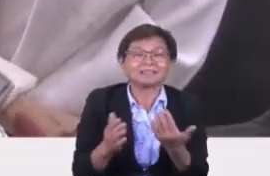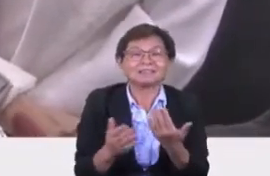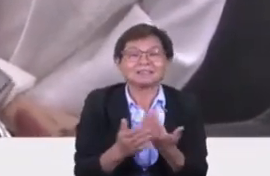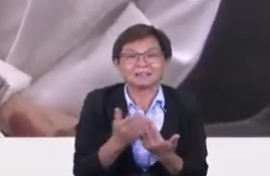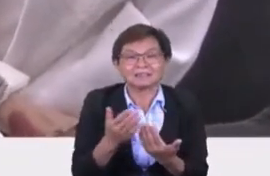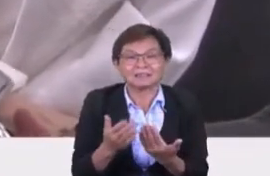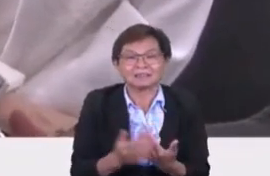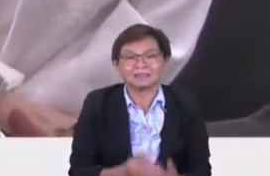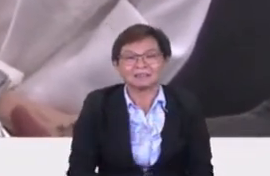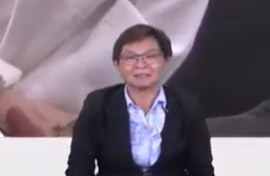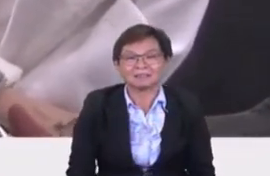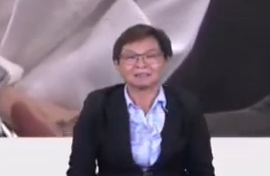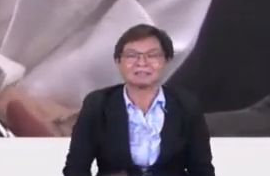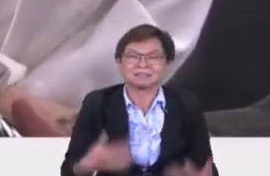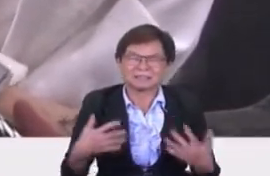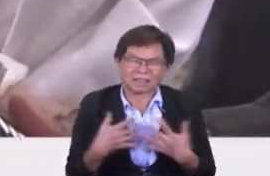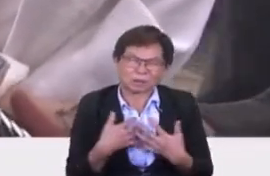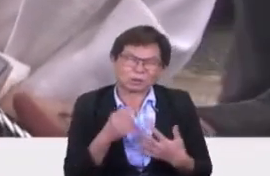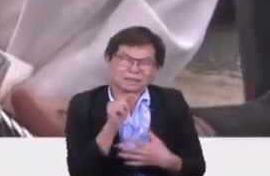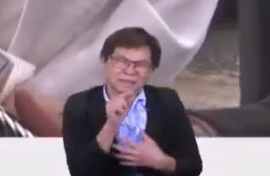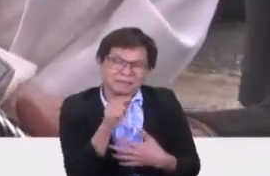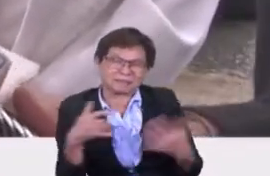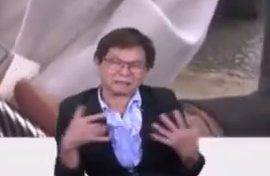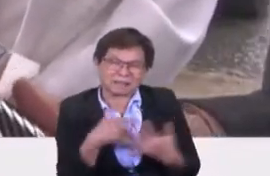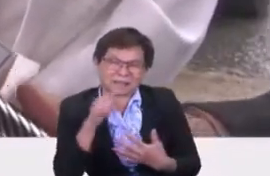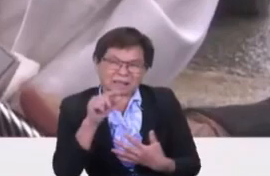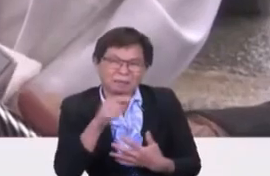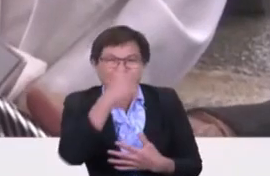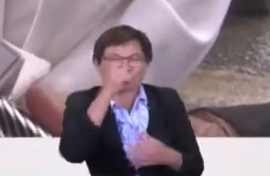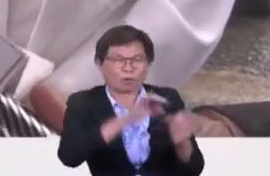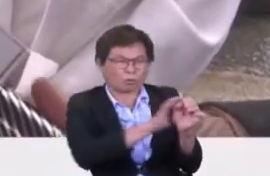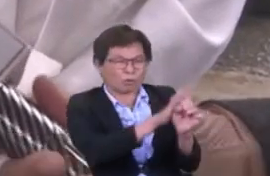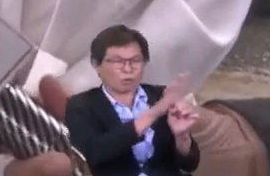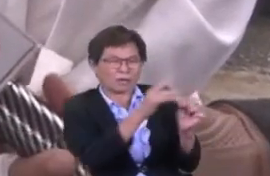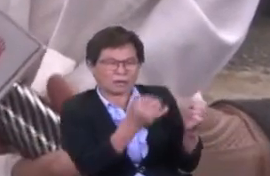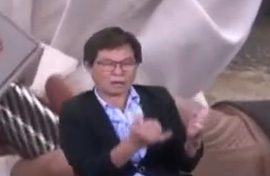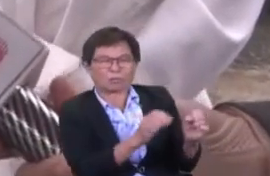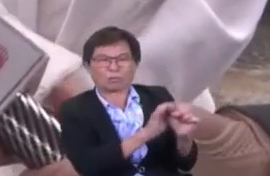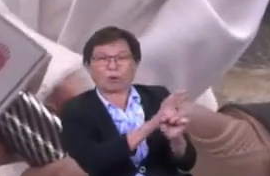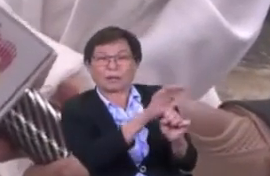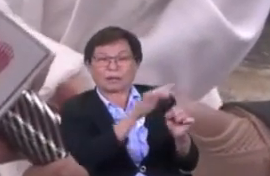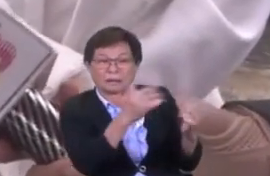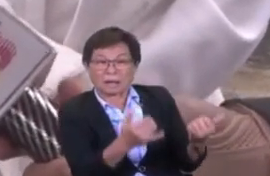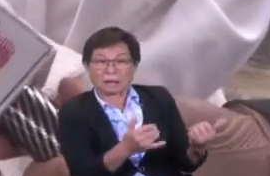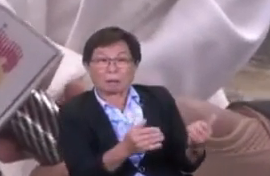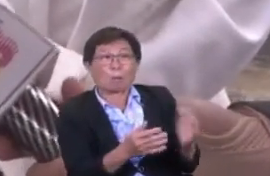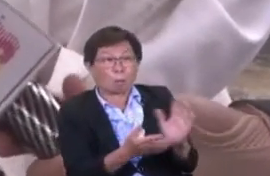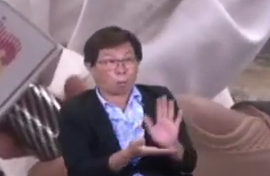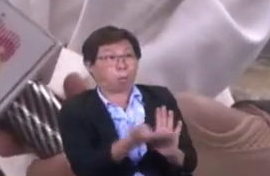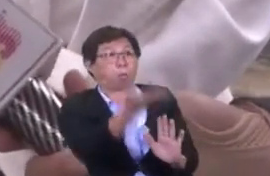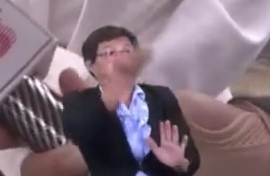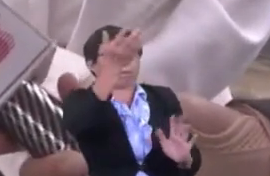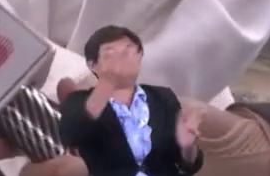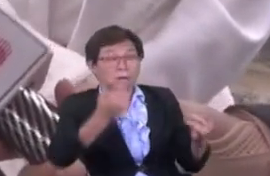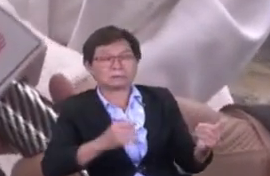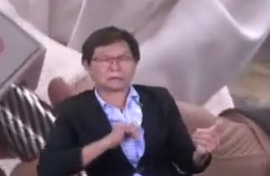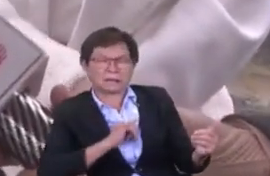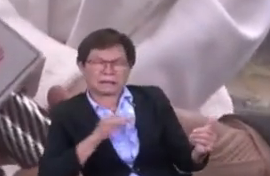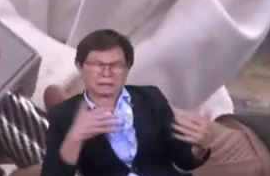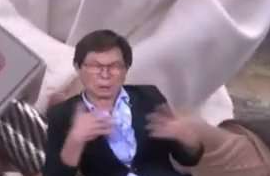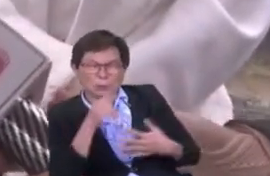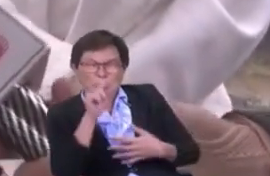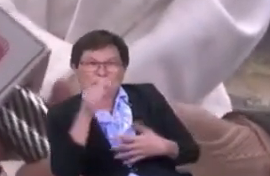tetap kushiki sebab case cover sekarang macam tinggi jadi